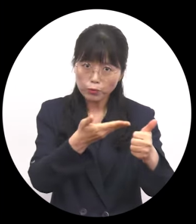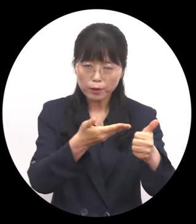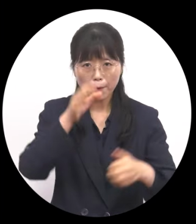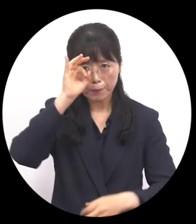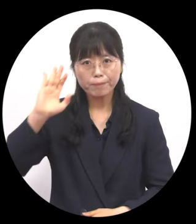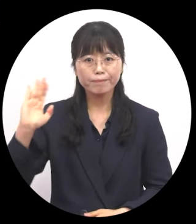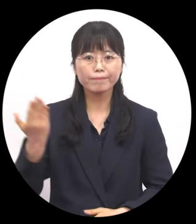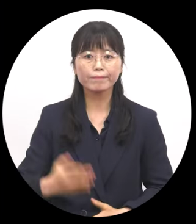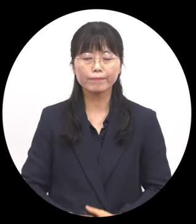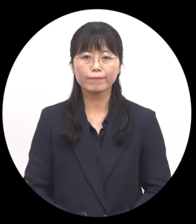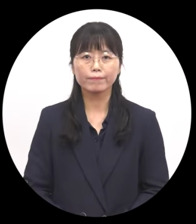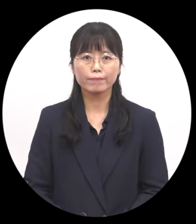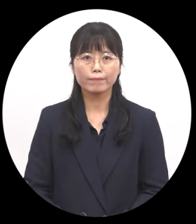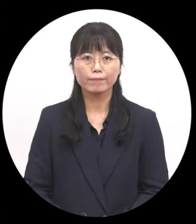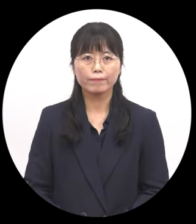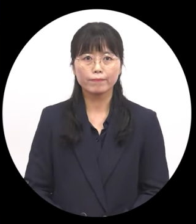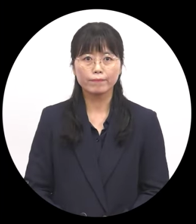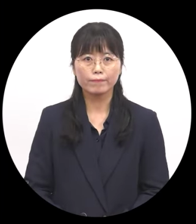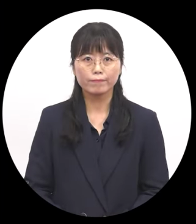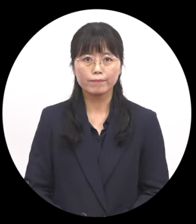보시면 되겠습니다.